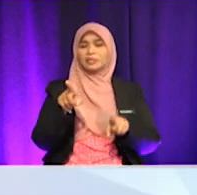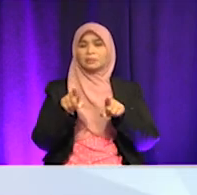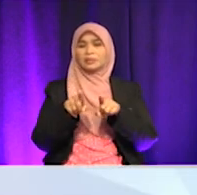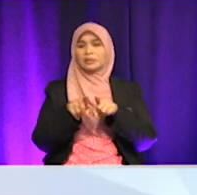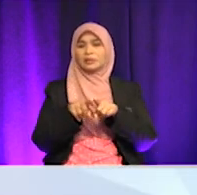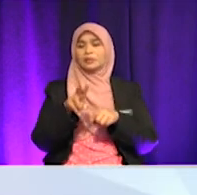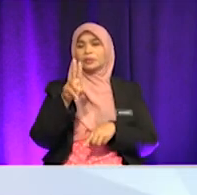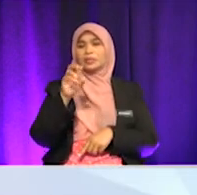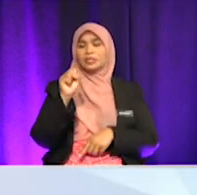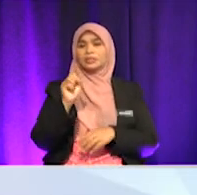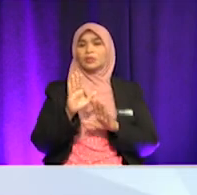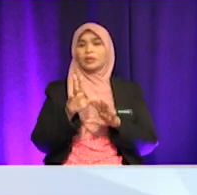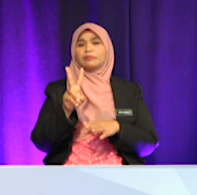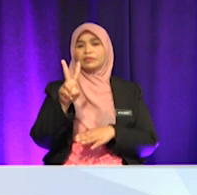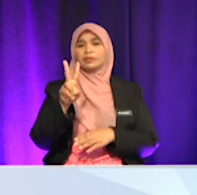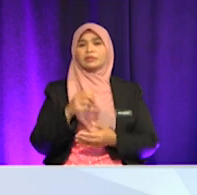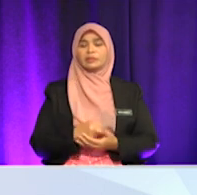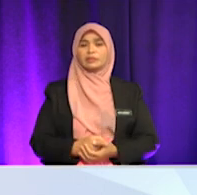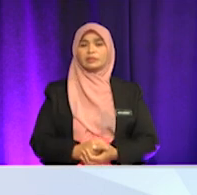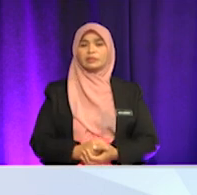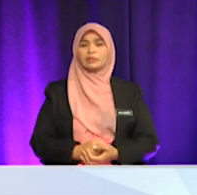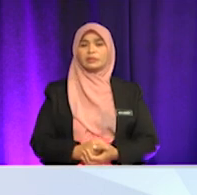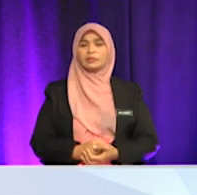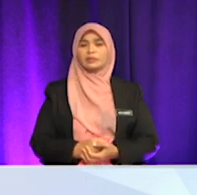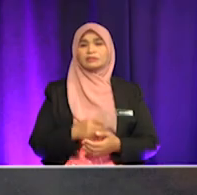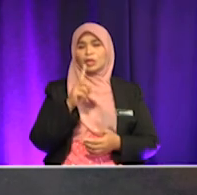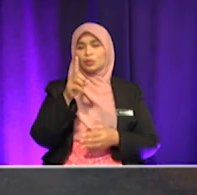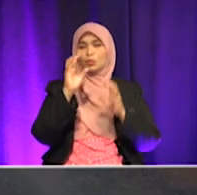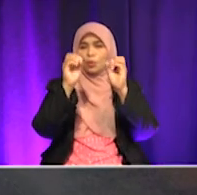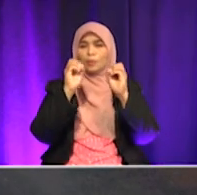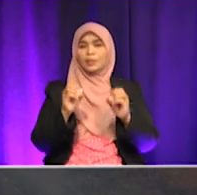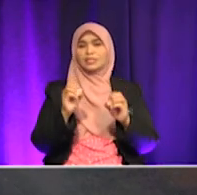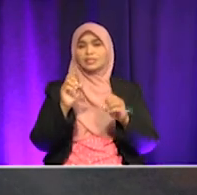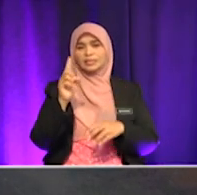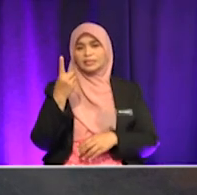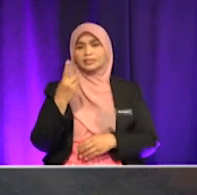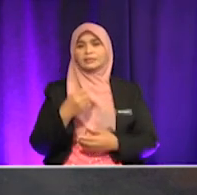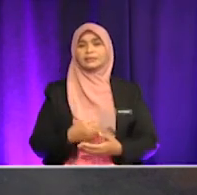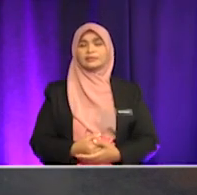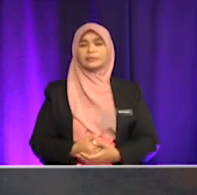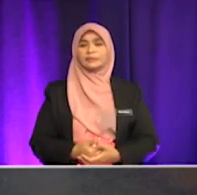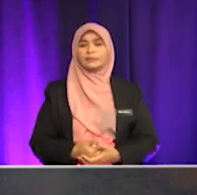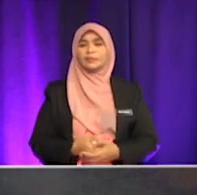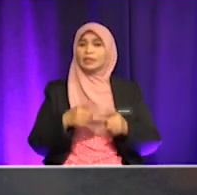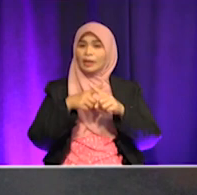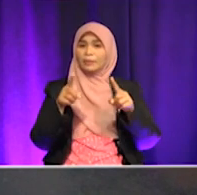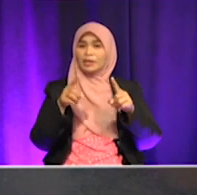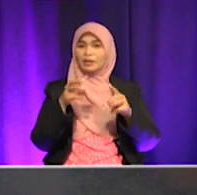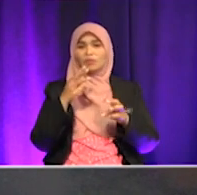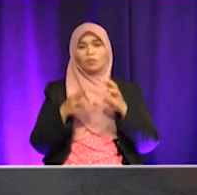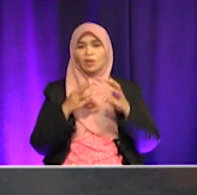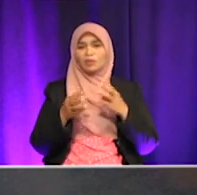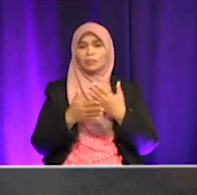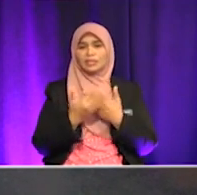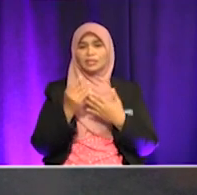Tolak B. Tepat sekali. Okay, sebab ini hanya melibatkan satu operasi. Jadi senang sikitlah, Ifan. Okay, boleh, boleh. Okay, tapi walaupun senang, kita tetap